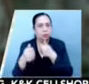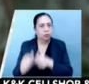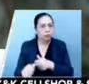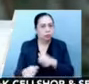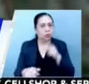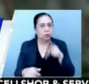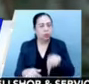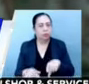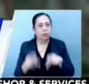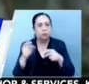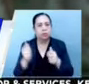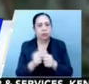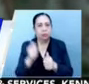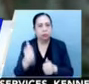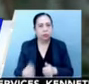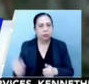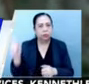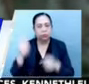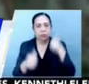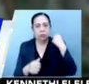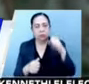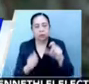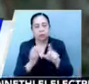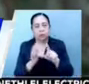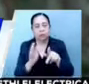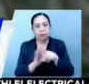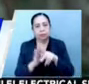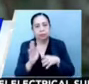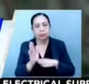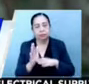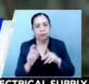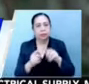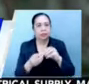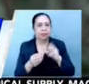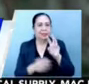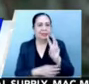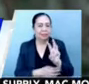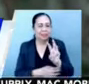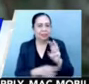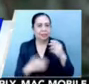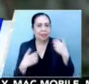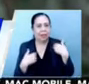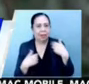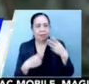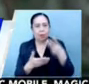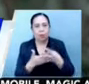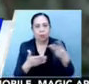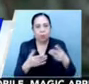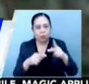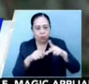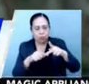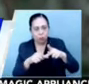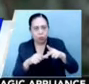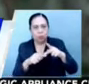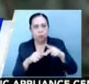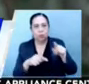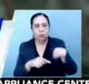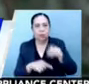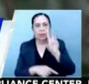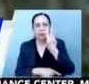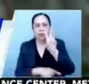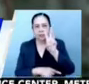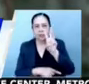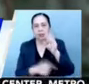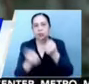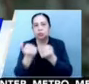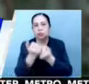authority at violation ng Batas Pambansa No. 6 o possession of bladed weapons o pointed objects ang 6 na taga-suporta ng Kingdom